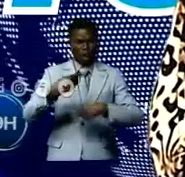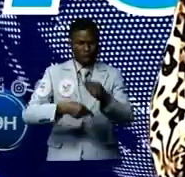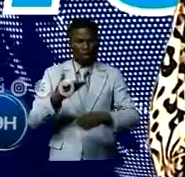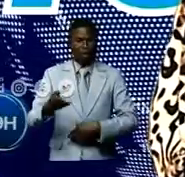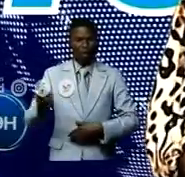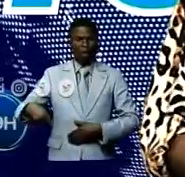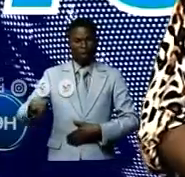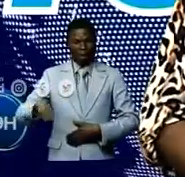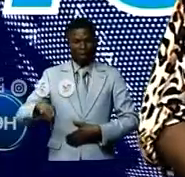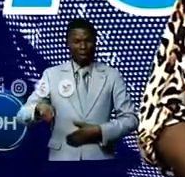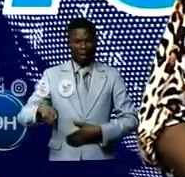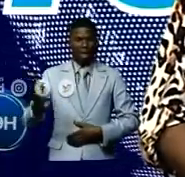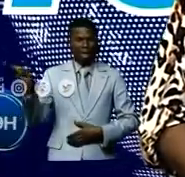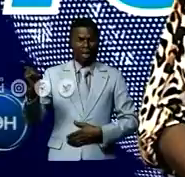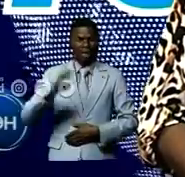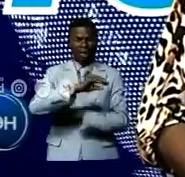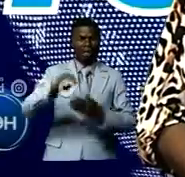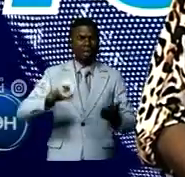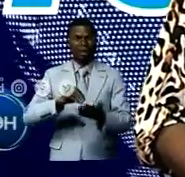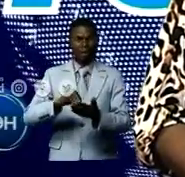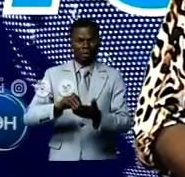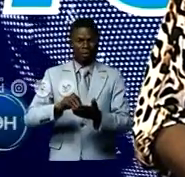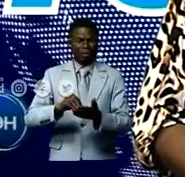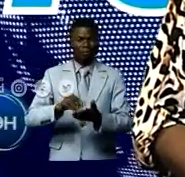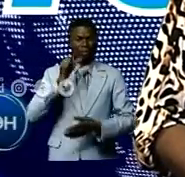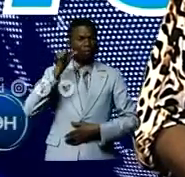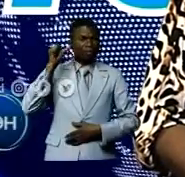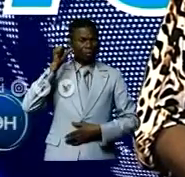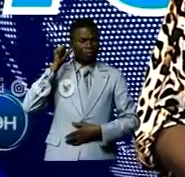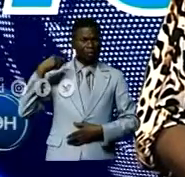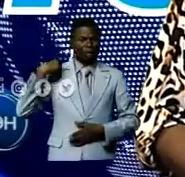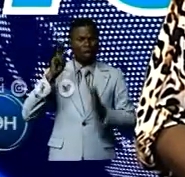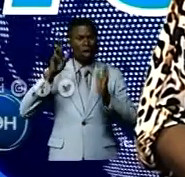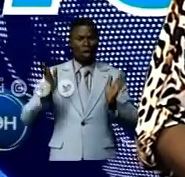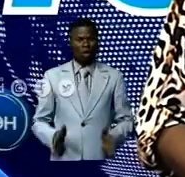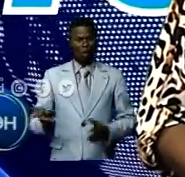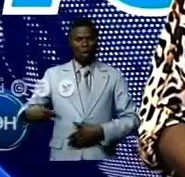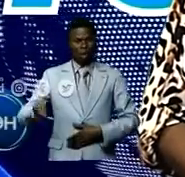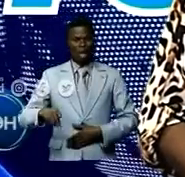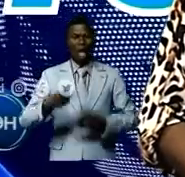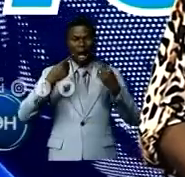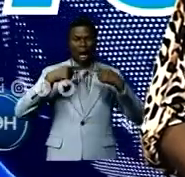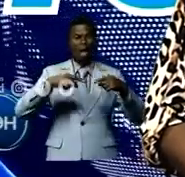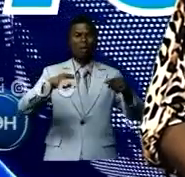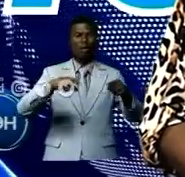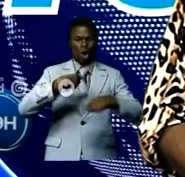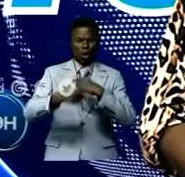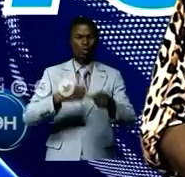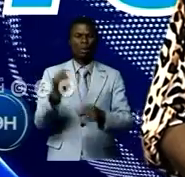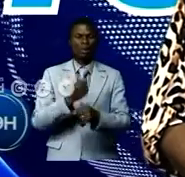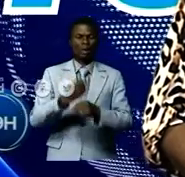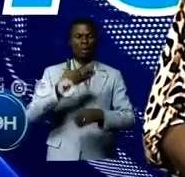dans la province du Kasaï central. Hier déjà, le gouverneur de province a lancé le travaux